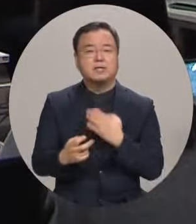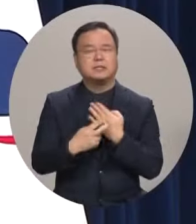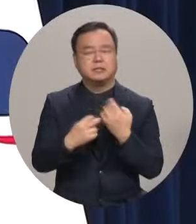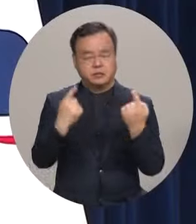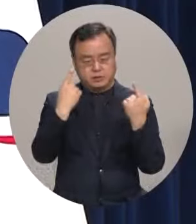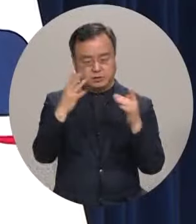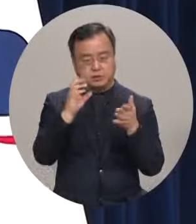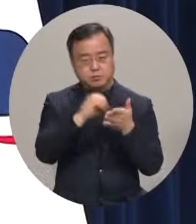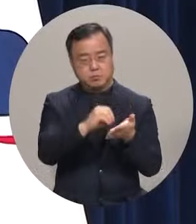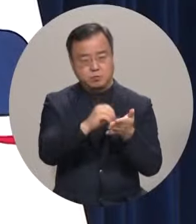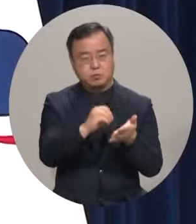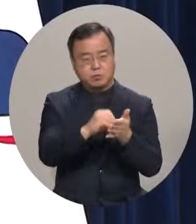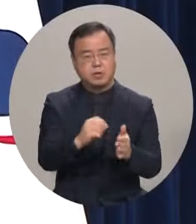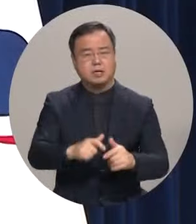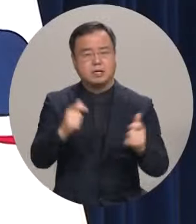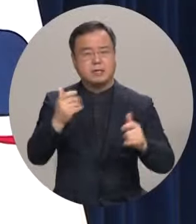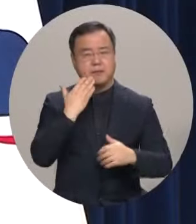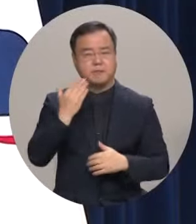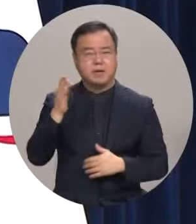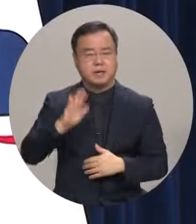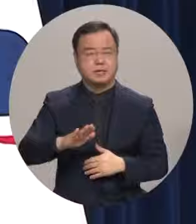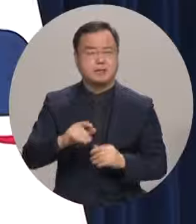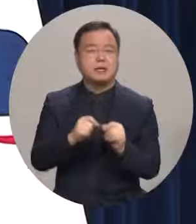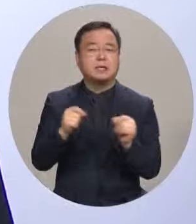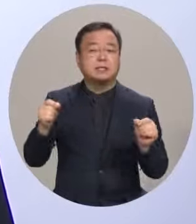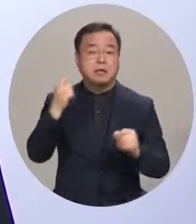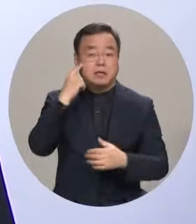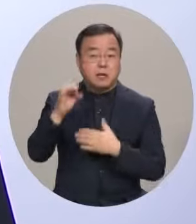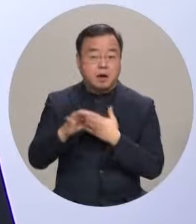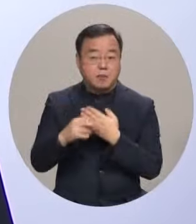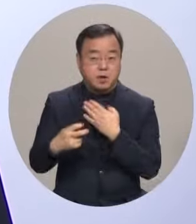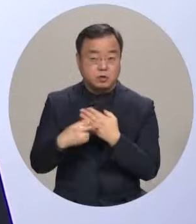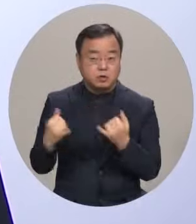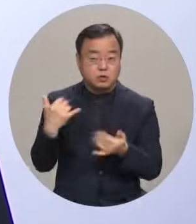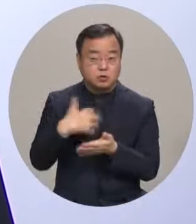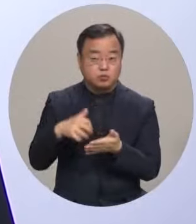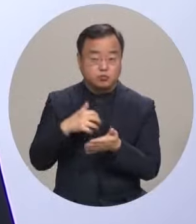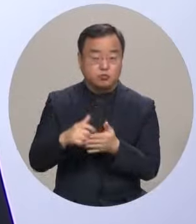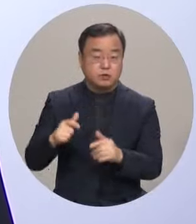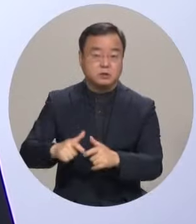있다고 인정하면서도 장기적으로 의사 수가 늘면 이런 현상은 완화될